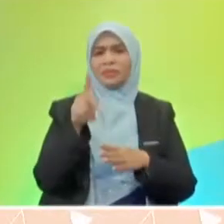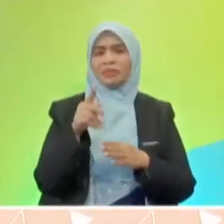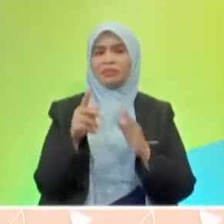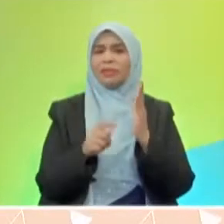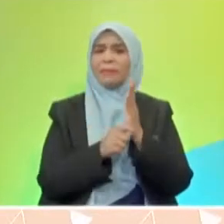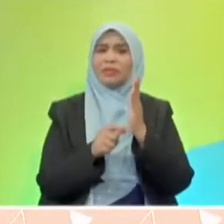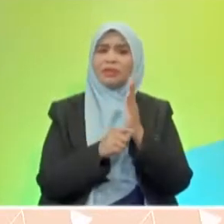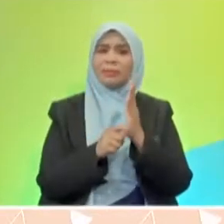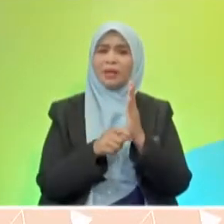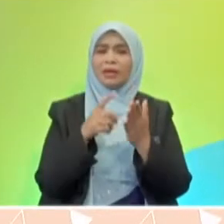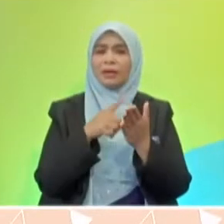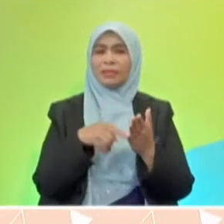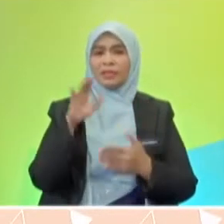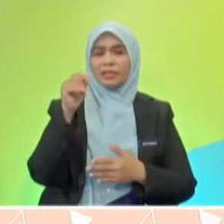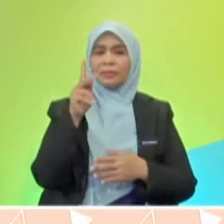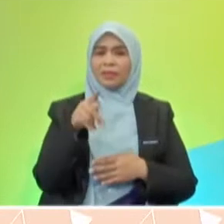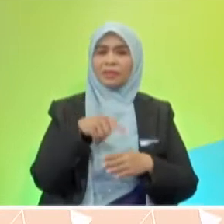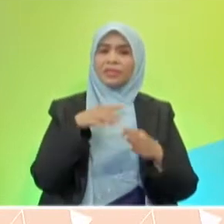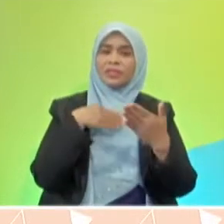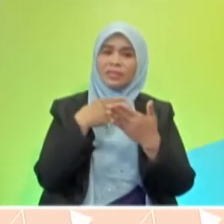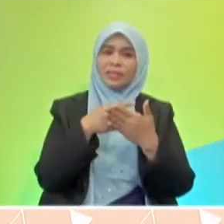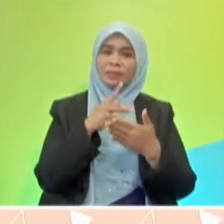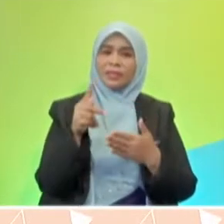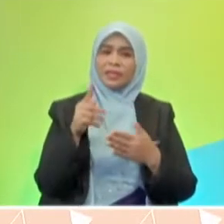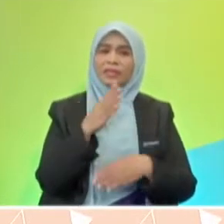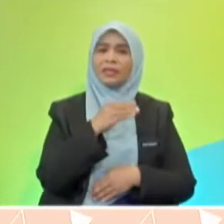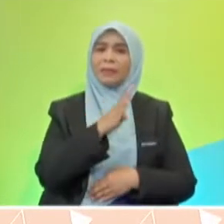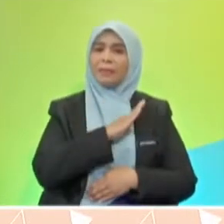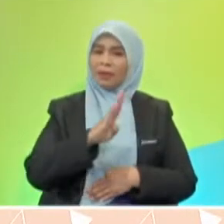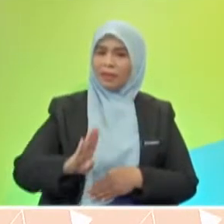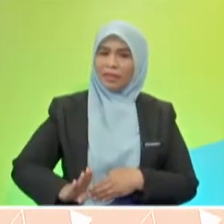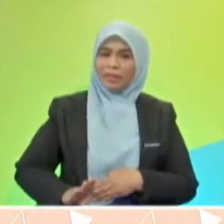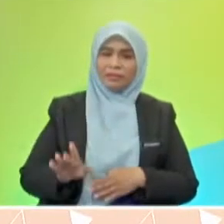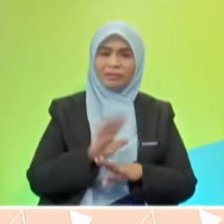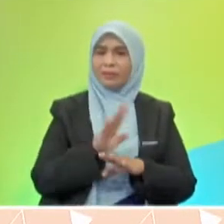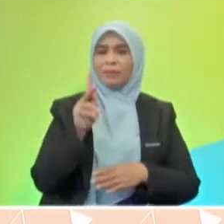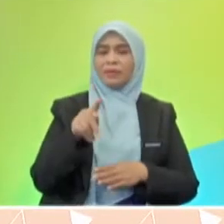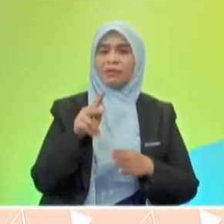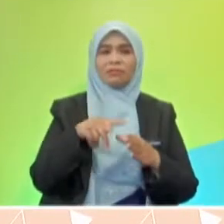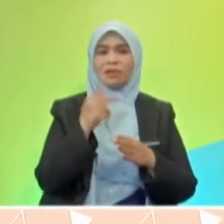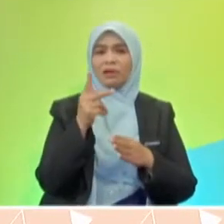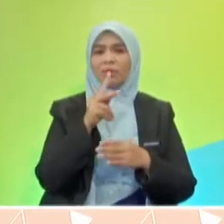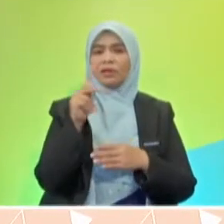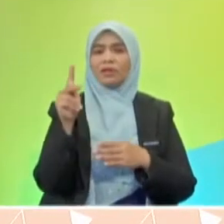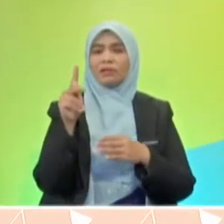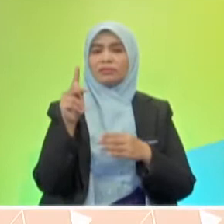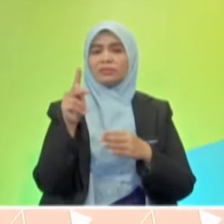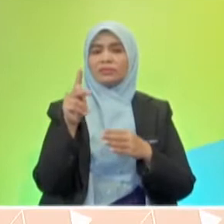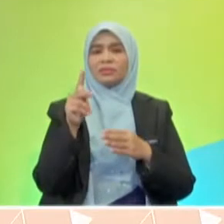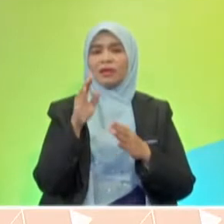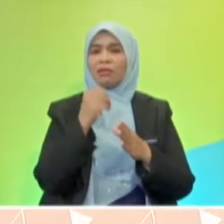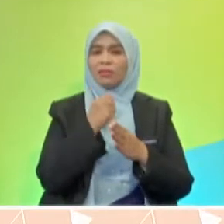eh menokok tambah apel yang perlu disampaikan dan baginda sendiri tidak pernah mengeluarkan ataupun melakukan